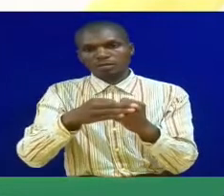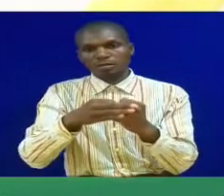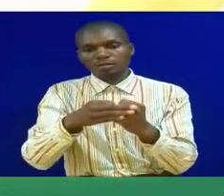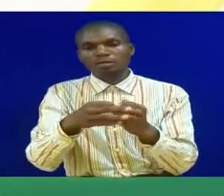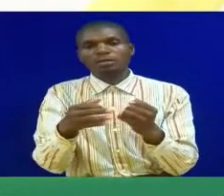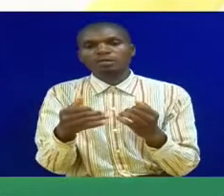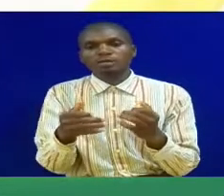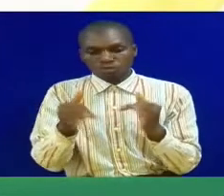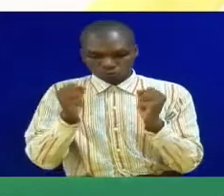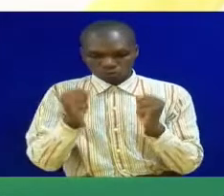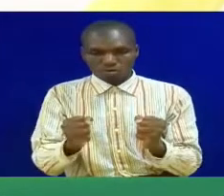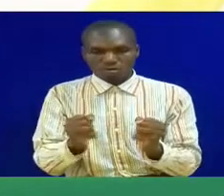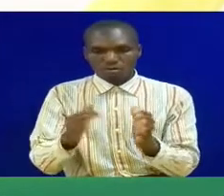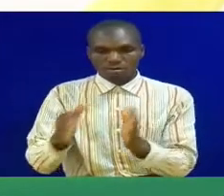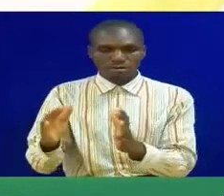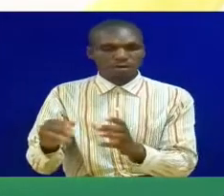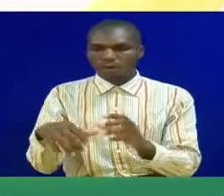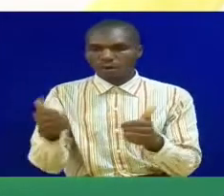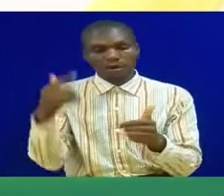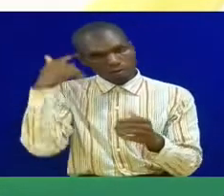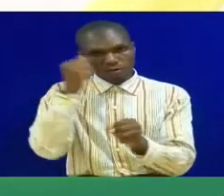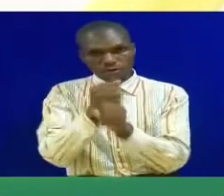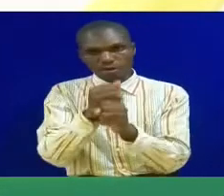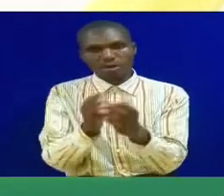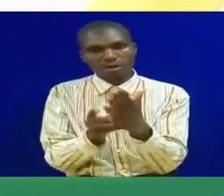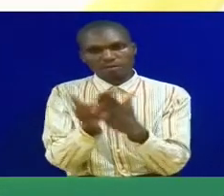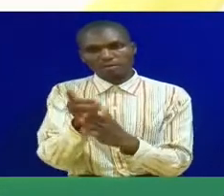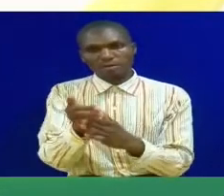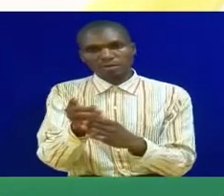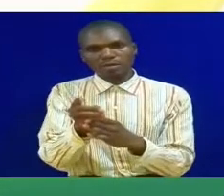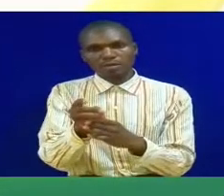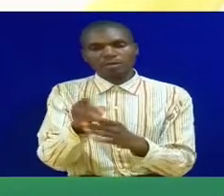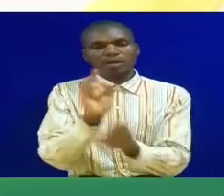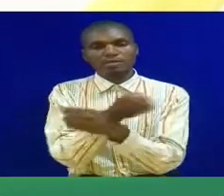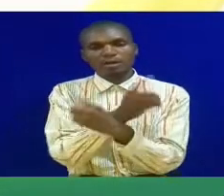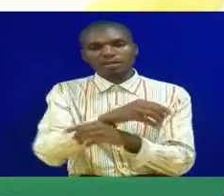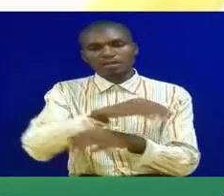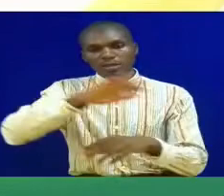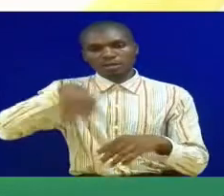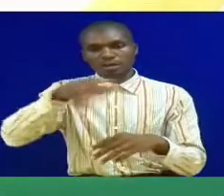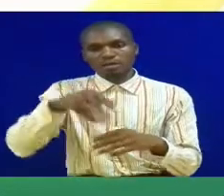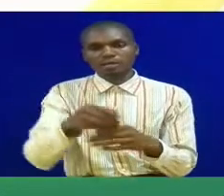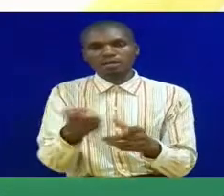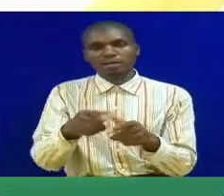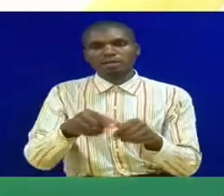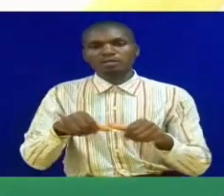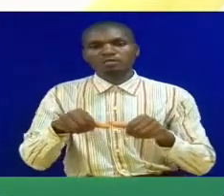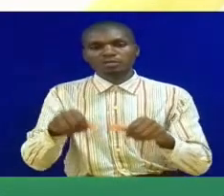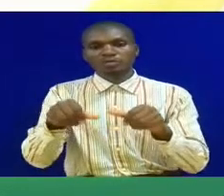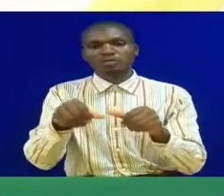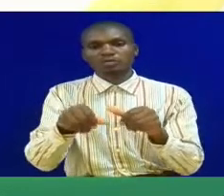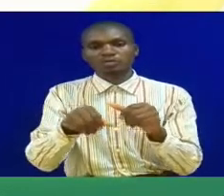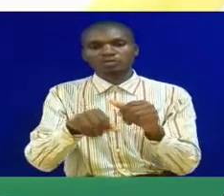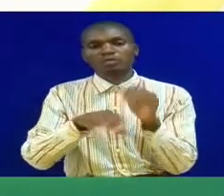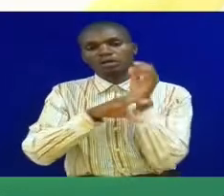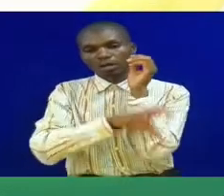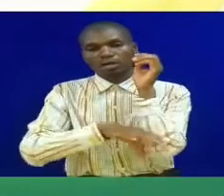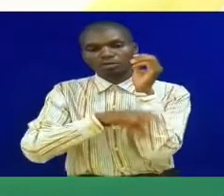biritibu ikiranu. Asogo chiko rama gendero achinsemu. Aho ilikonyara kusikense ya Kenya obosio.